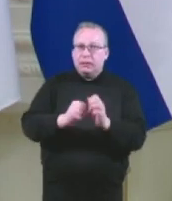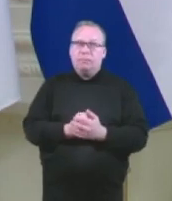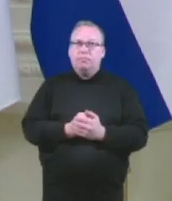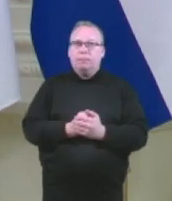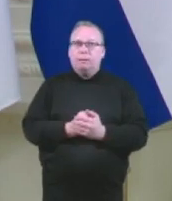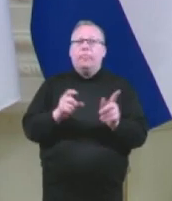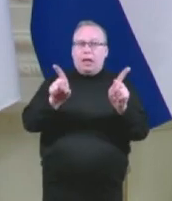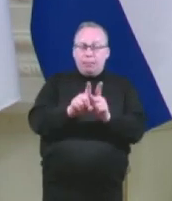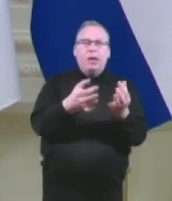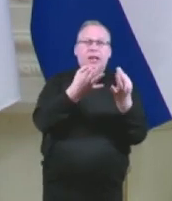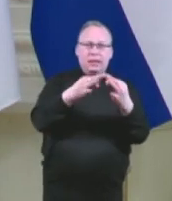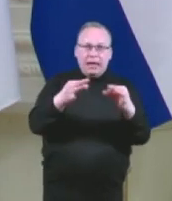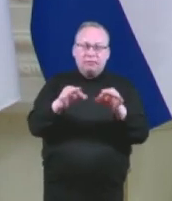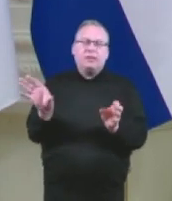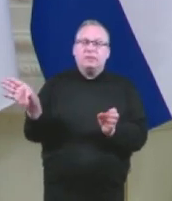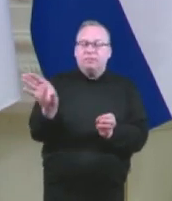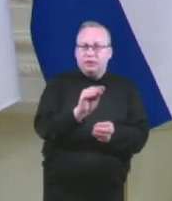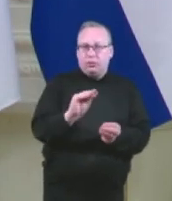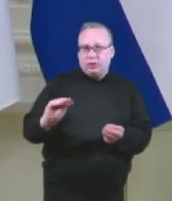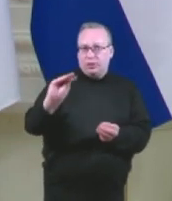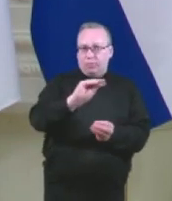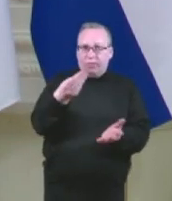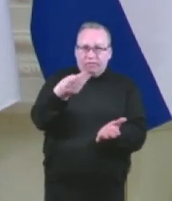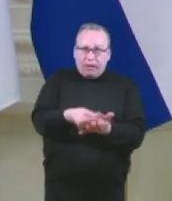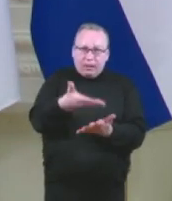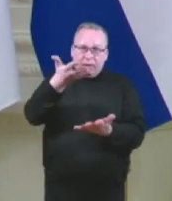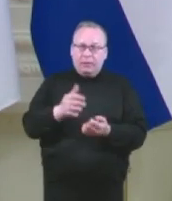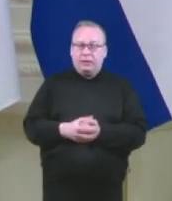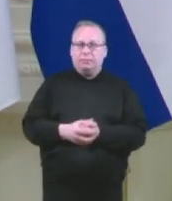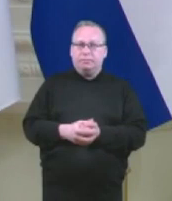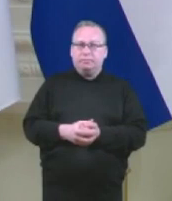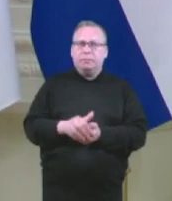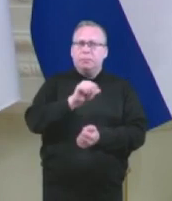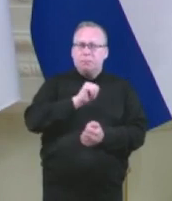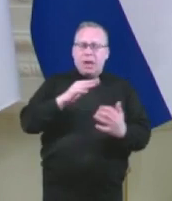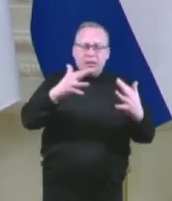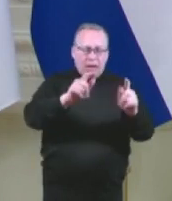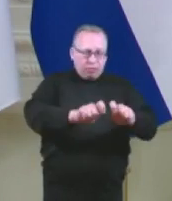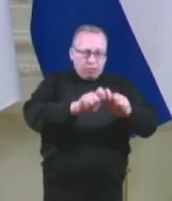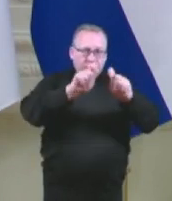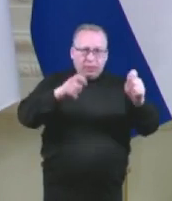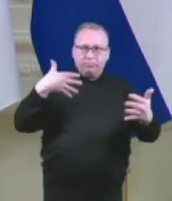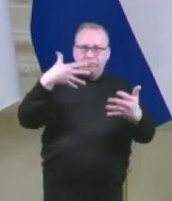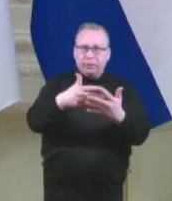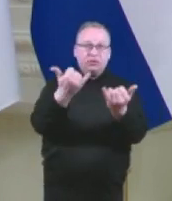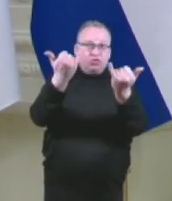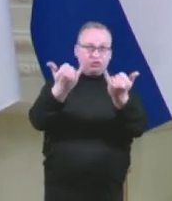fundamentales laisvės vertybės Europoje. Ir nuo pat karo pradžios iki pat šiandien